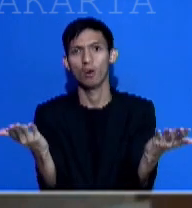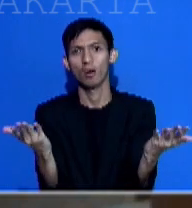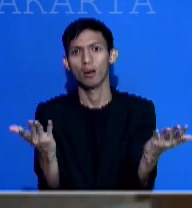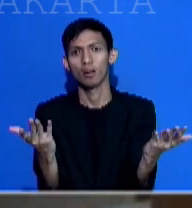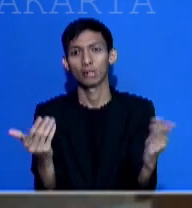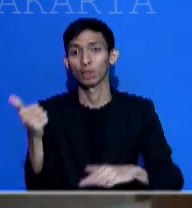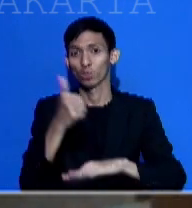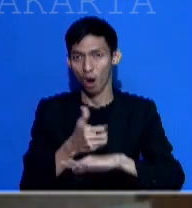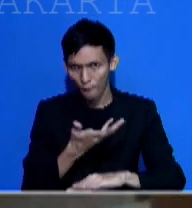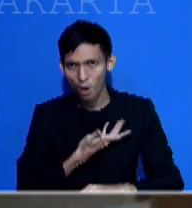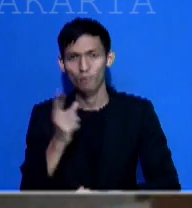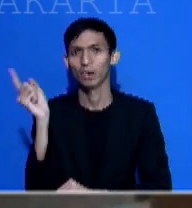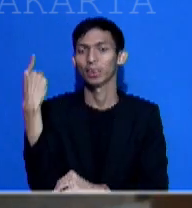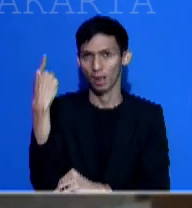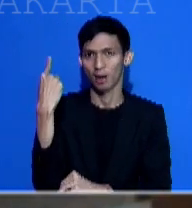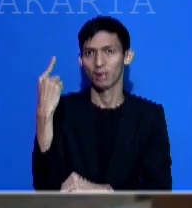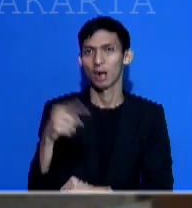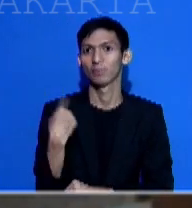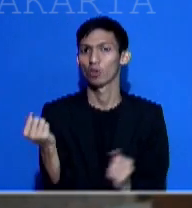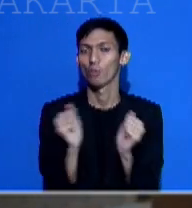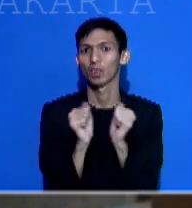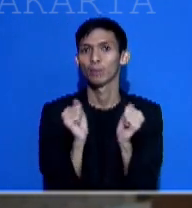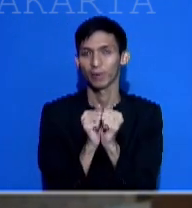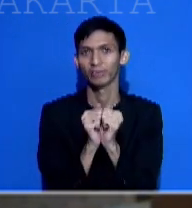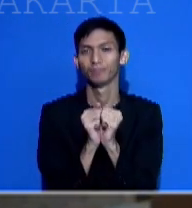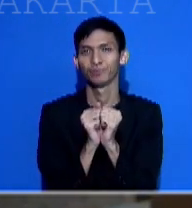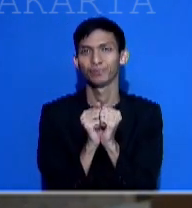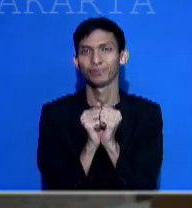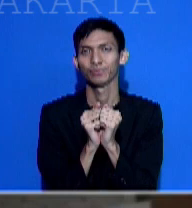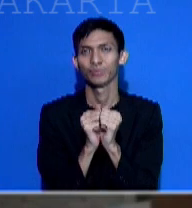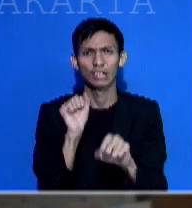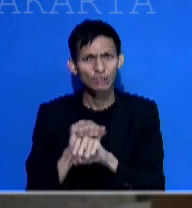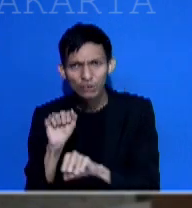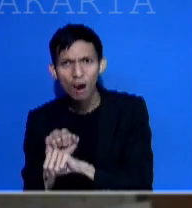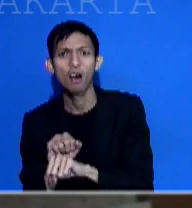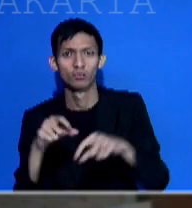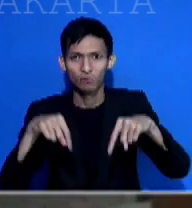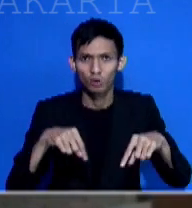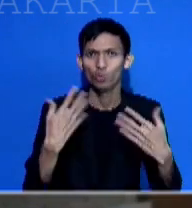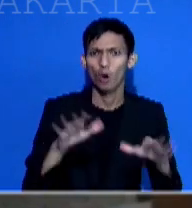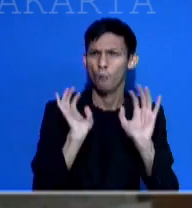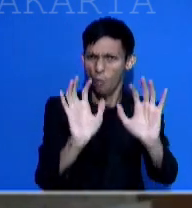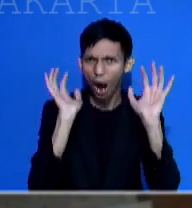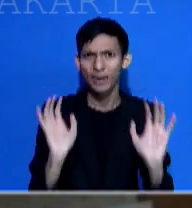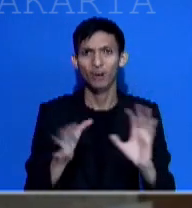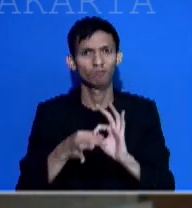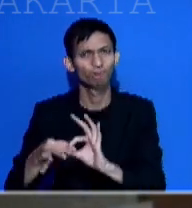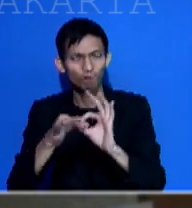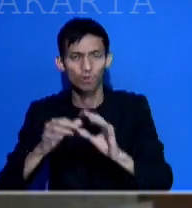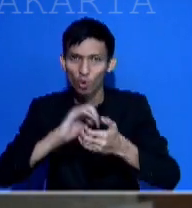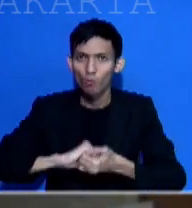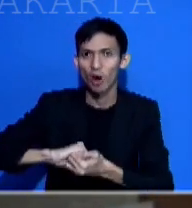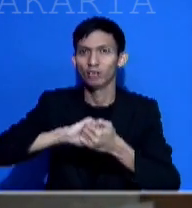pemimpin di kepemerintahan, kami IWAPI selalu komitmen. Dan selama ini yang kita kerjakan memang sudah banyak kolaborasi, kerjasama yang luar